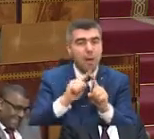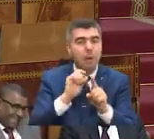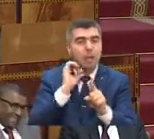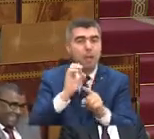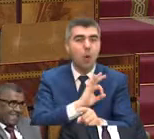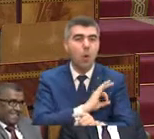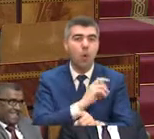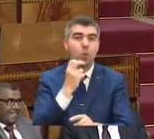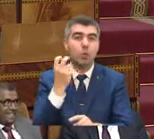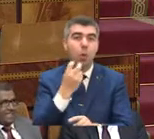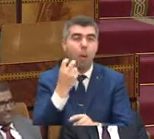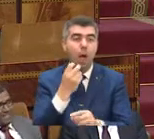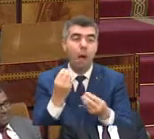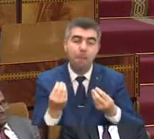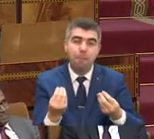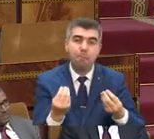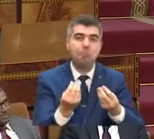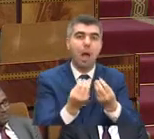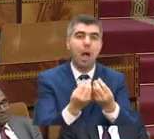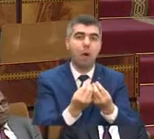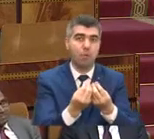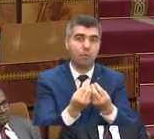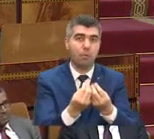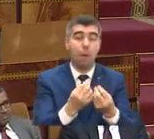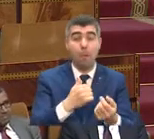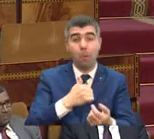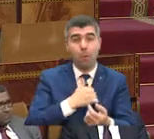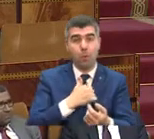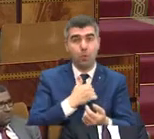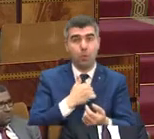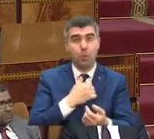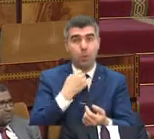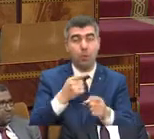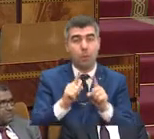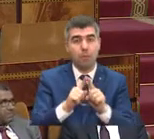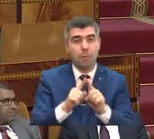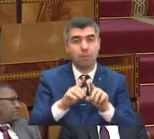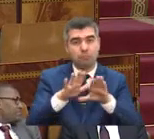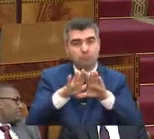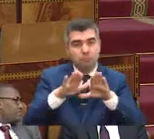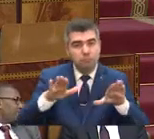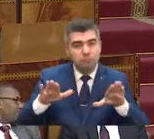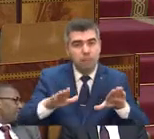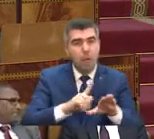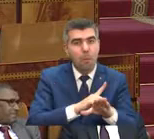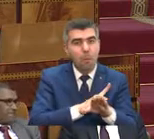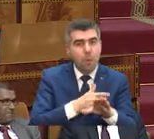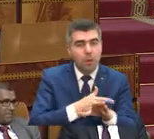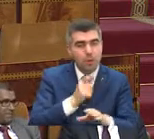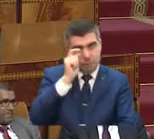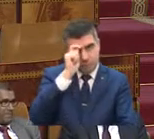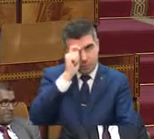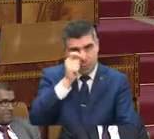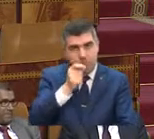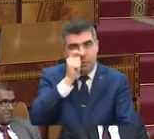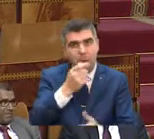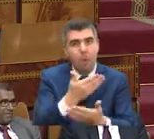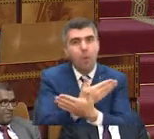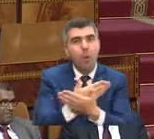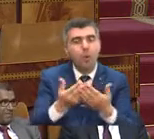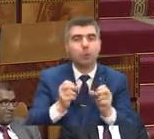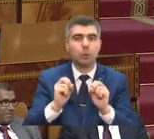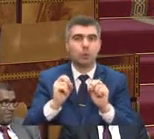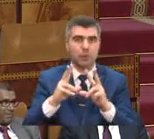يرافقوا هذه الحالات الفردية، عارفين أنه الأمن كيلعب دور مهم وكنوه بالمجهودات وبرهن